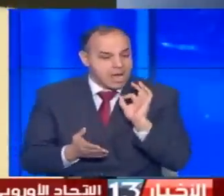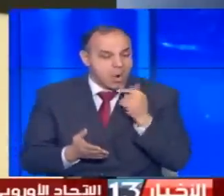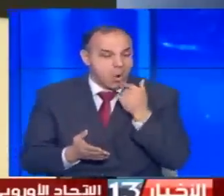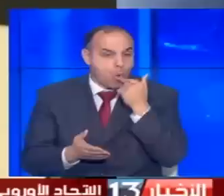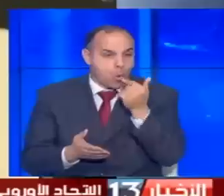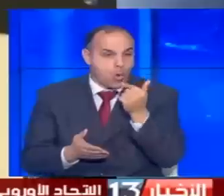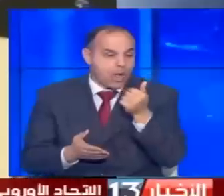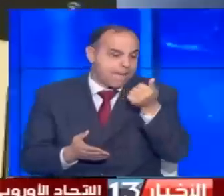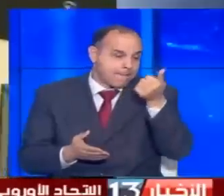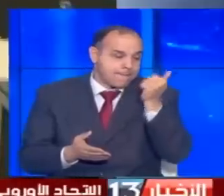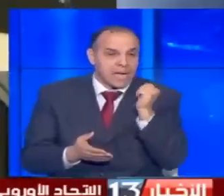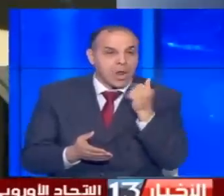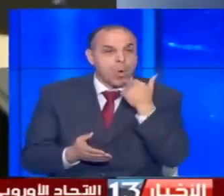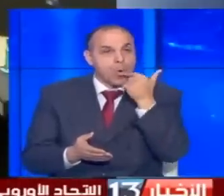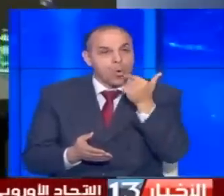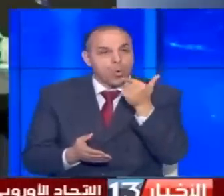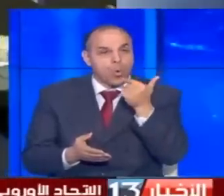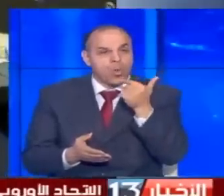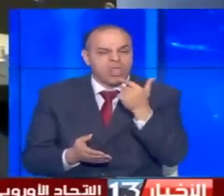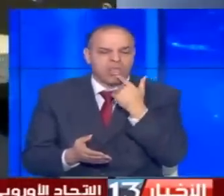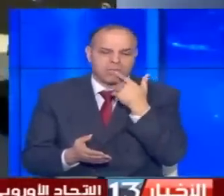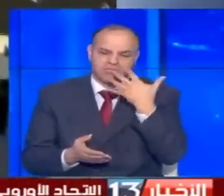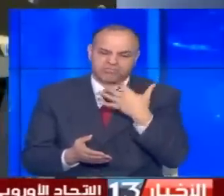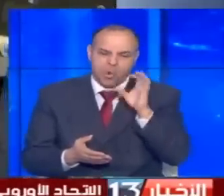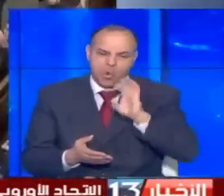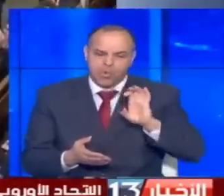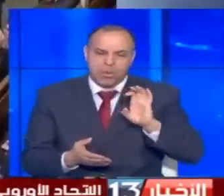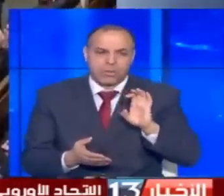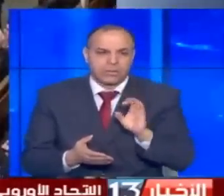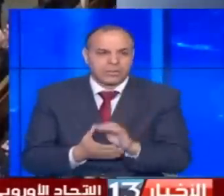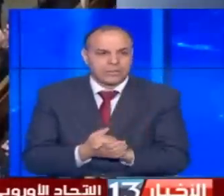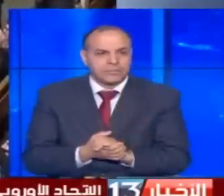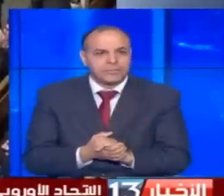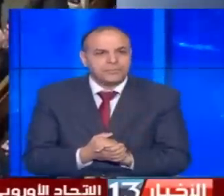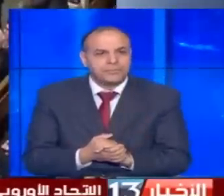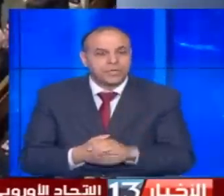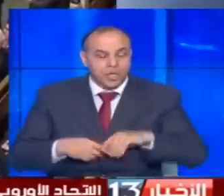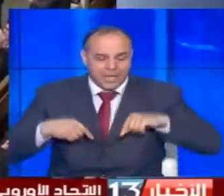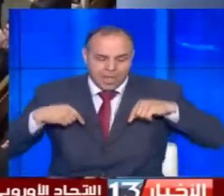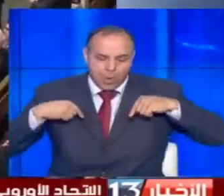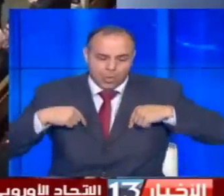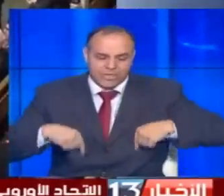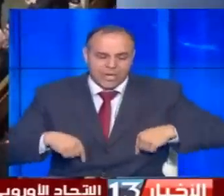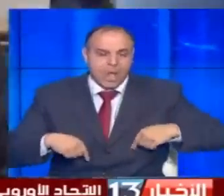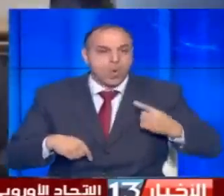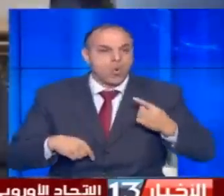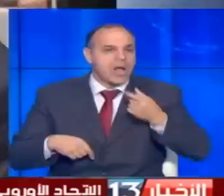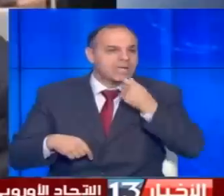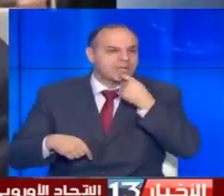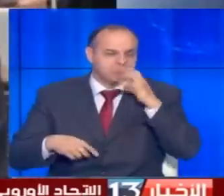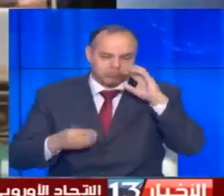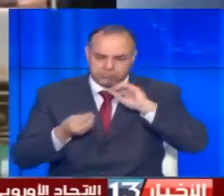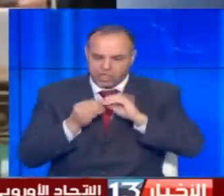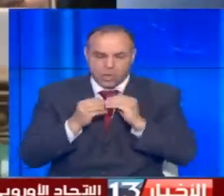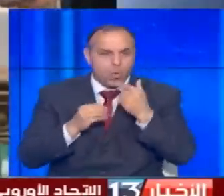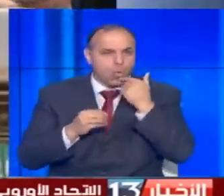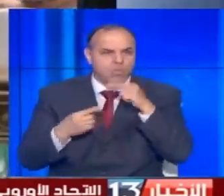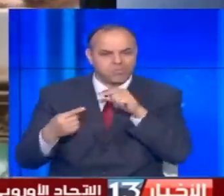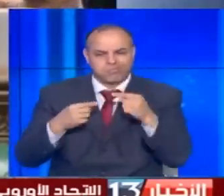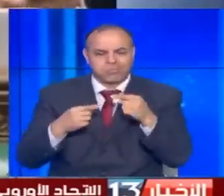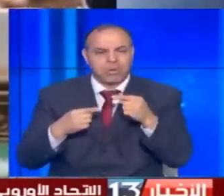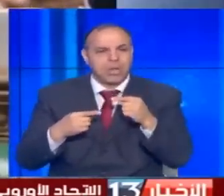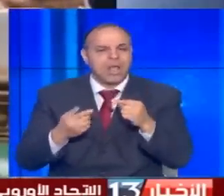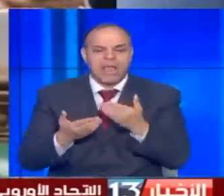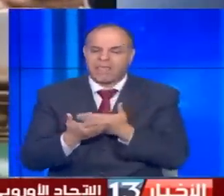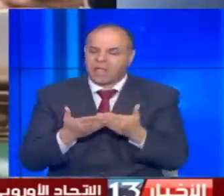ان يوم امس كان يوم امرا باوروبا وتواجه حكومه رئيسه الوزراء البريطانيه تيريزا ماي اقتراعا على سحب